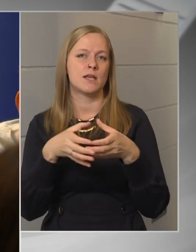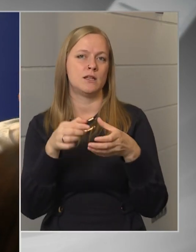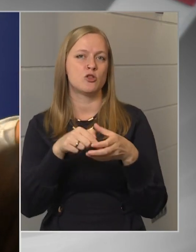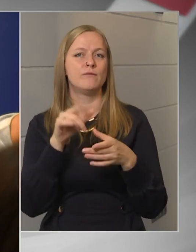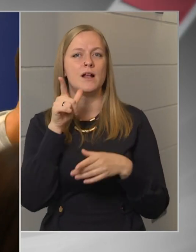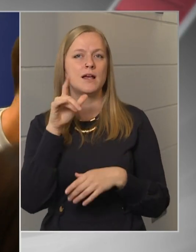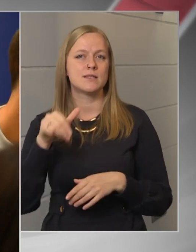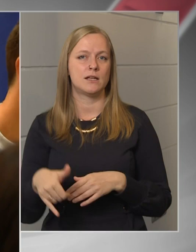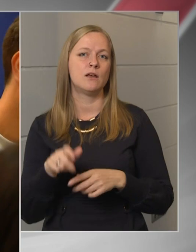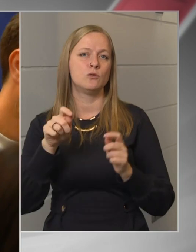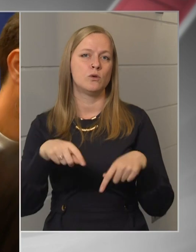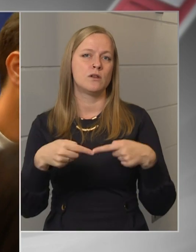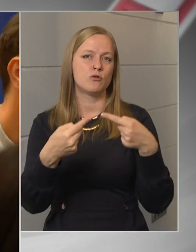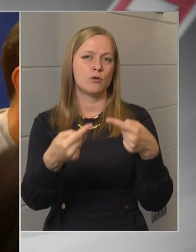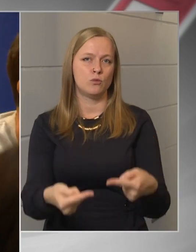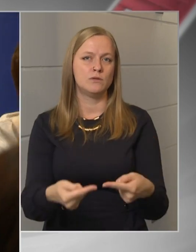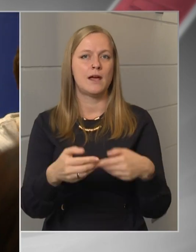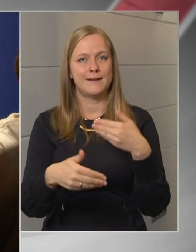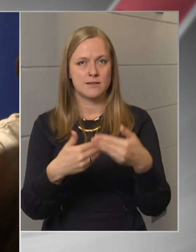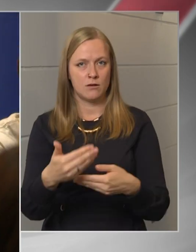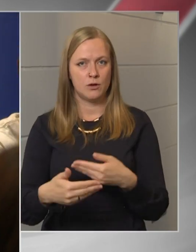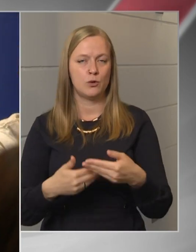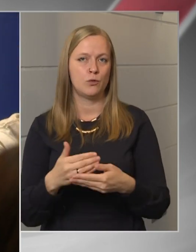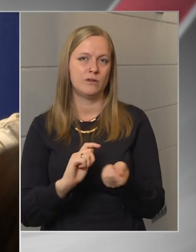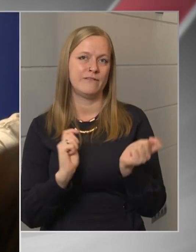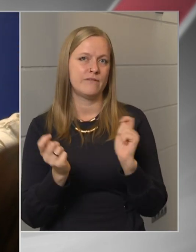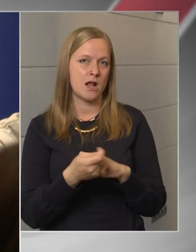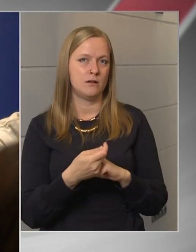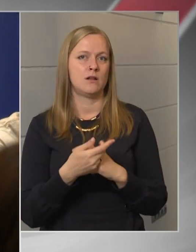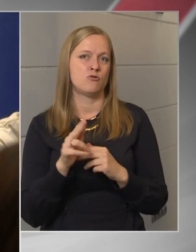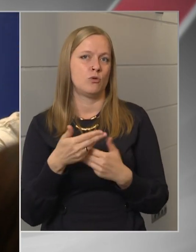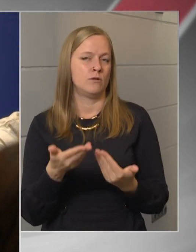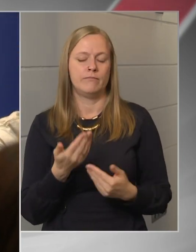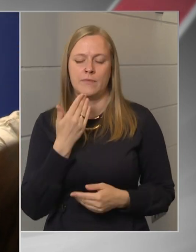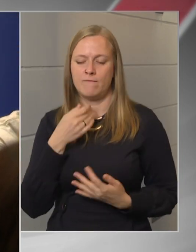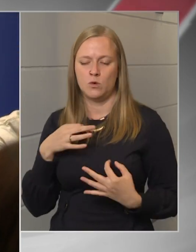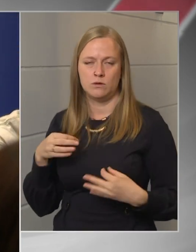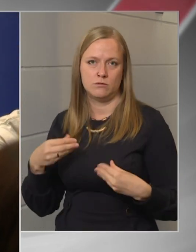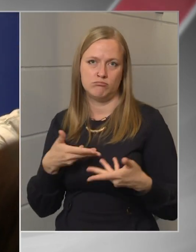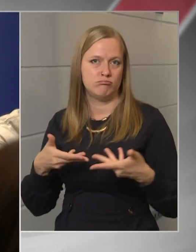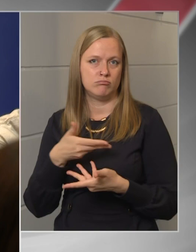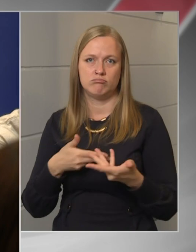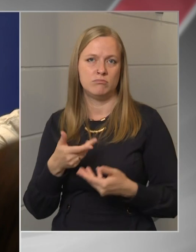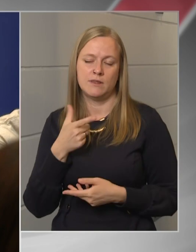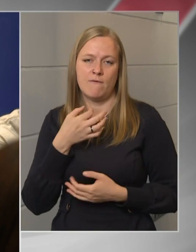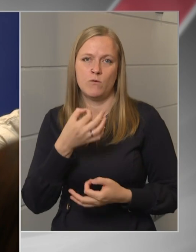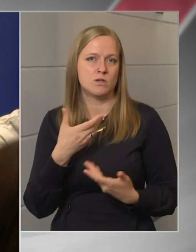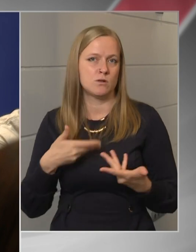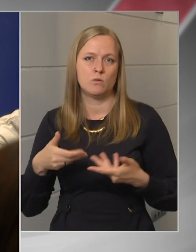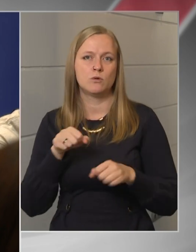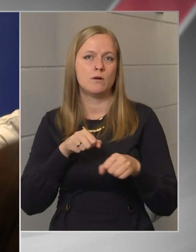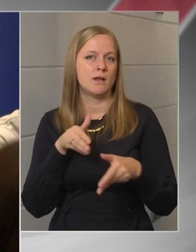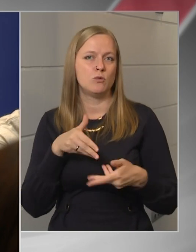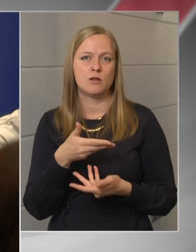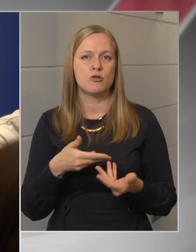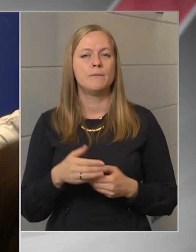Lázár János döntésényomán lezajlott váltásokban, illetve a kirúzásokban? Nem volt szó róla a kormányülésen.